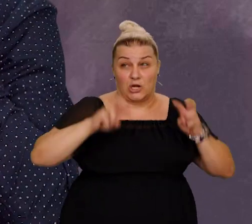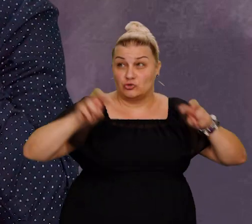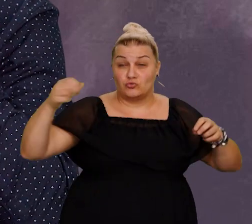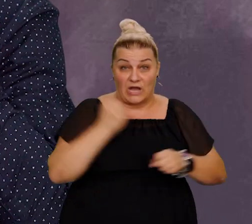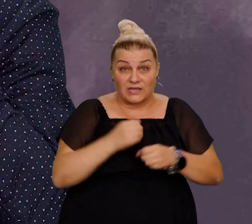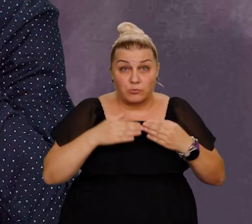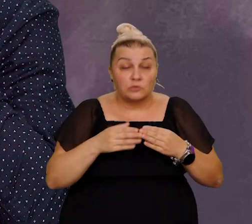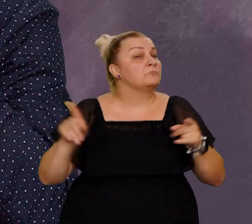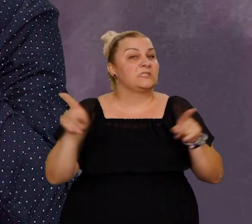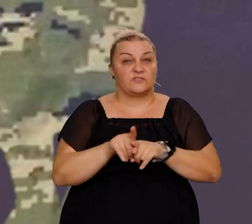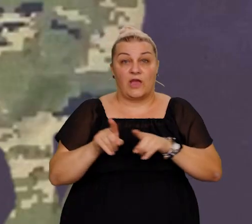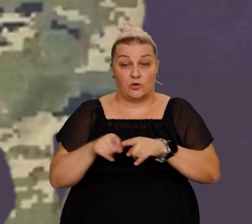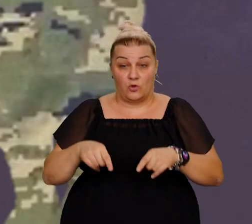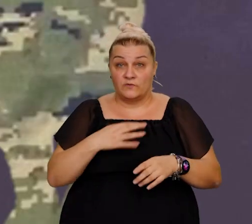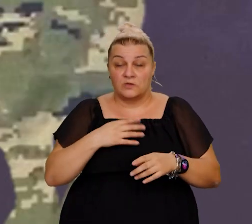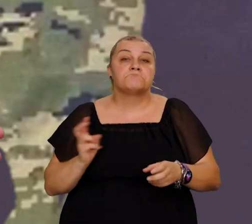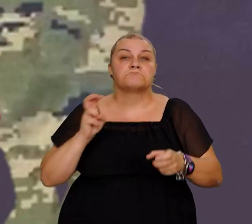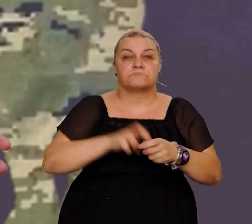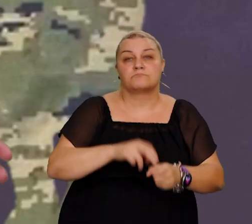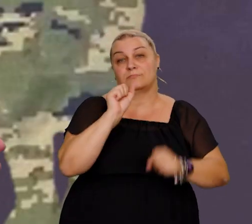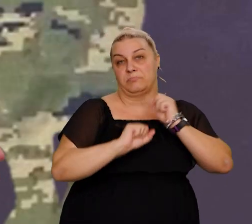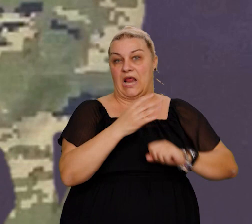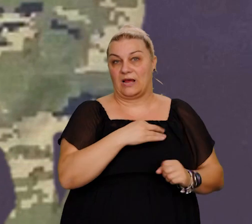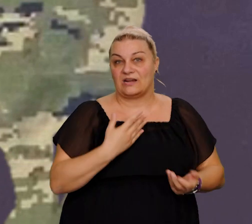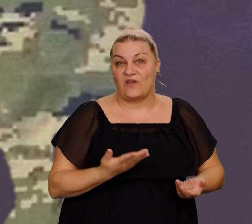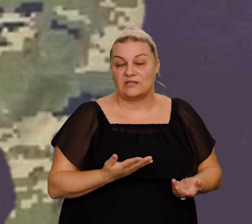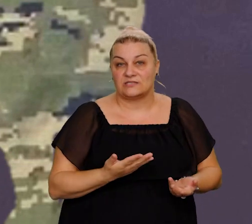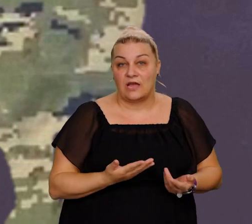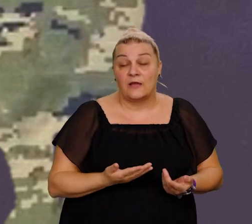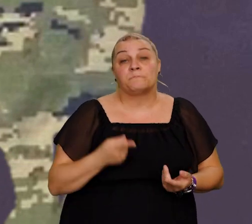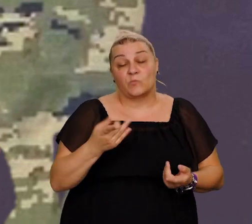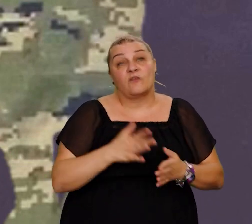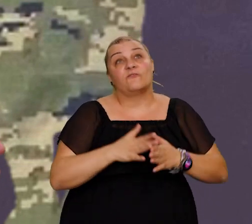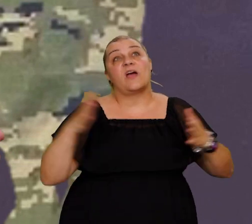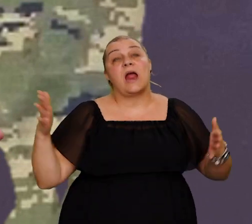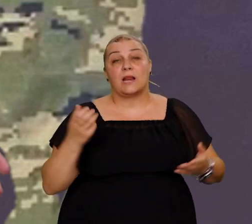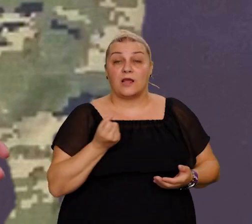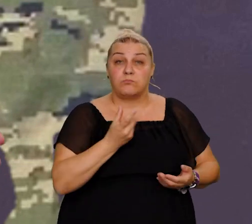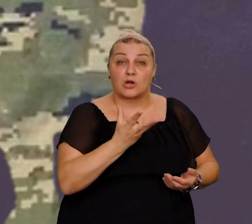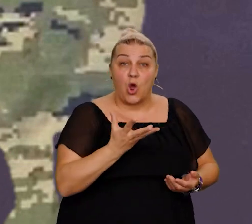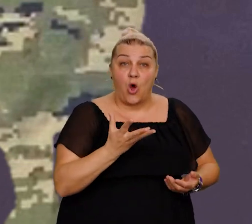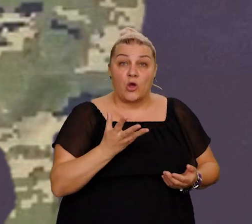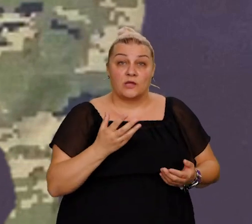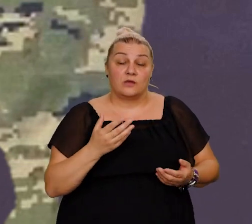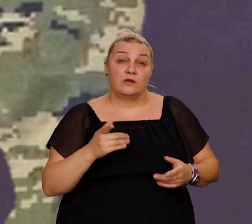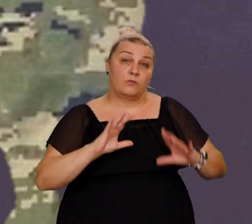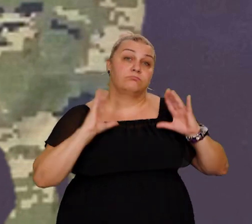dalje, isto tako su se ljudi stavili na raspolaganje. Tako da je nas, kako bih rekao, veliki, veliki broj